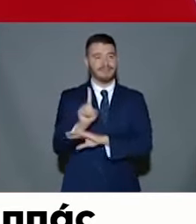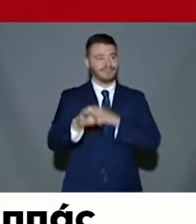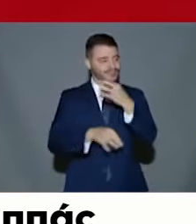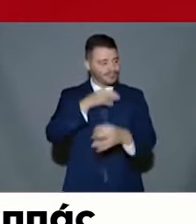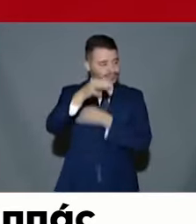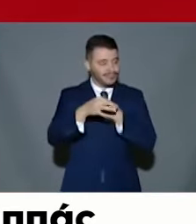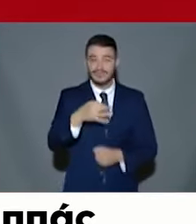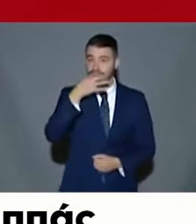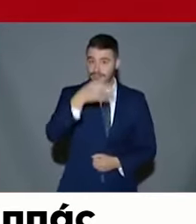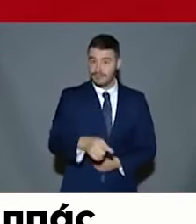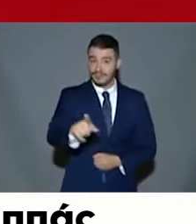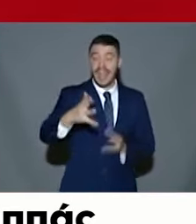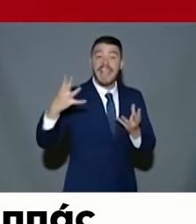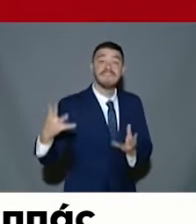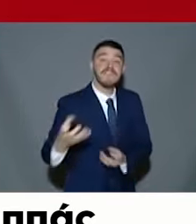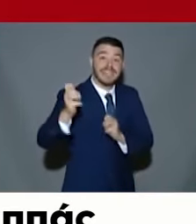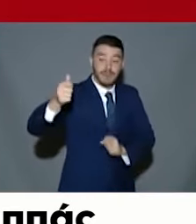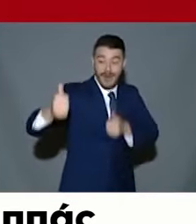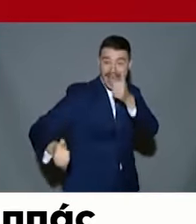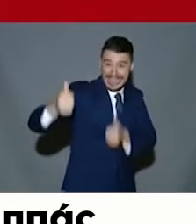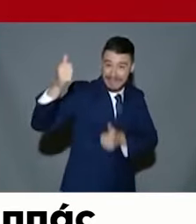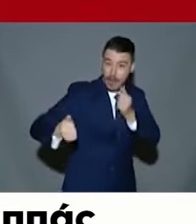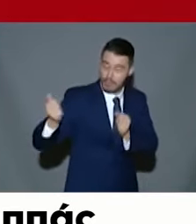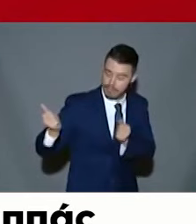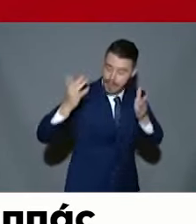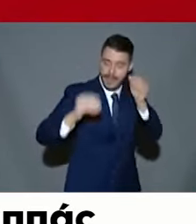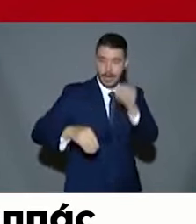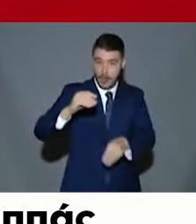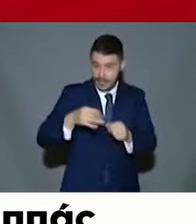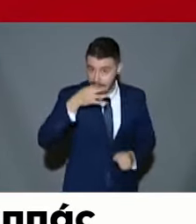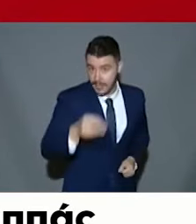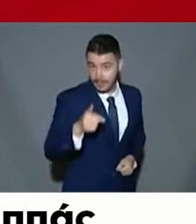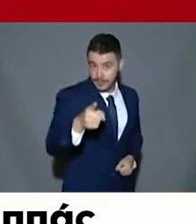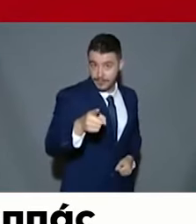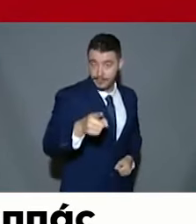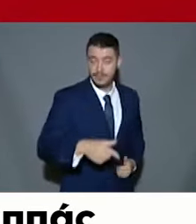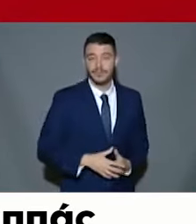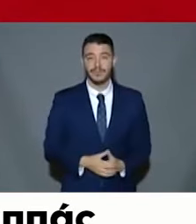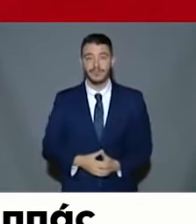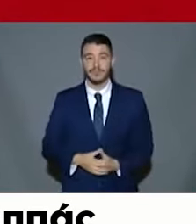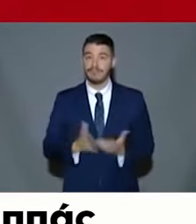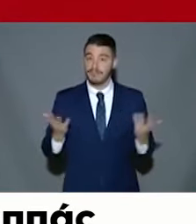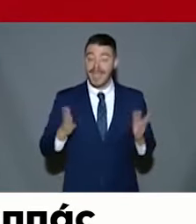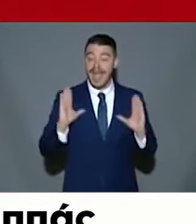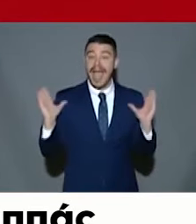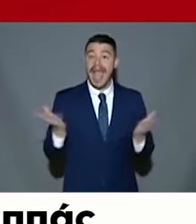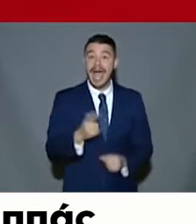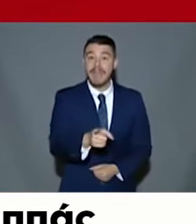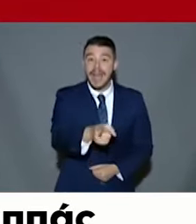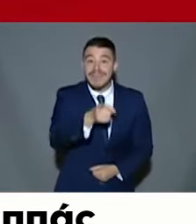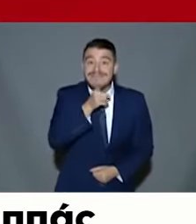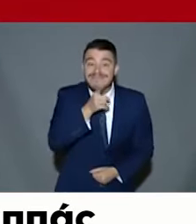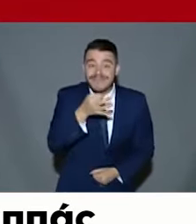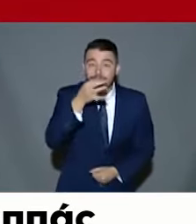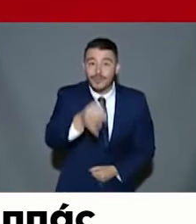εκεί. Όμως, εφόσον όλοι συμφωνούν με τις διαπιστώσεις Τσίπρα ότι είναι εμφυλιοπολεμική η κατάσταση που επικρατεί στο ΣΥΡΙΖΑ και ότι με